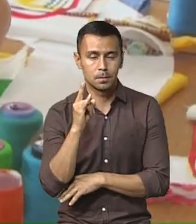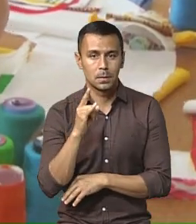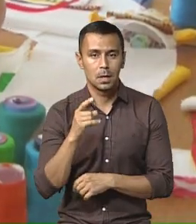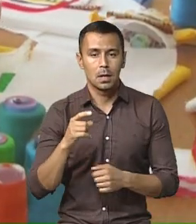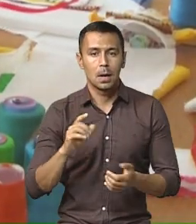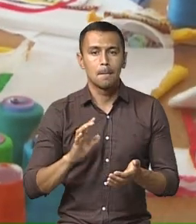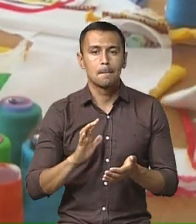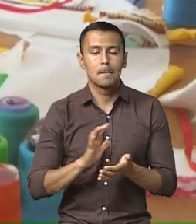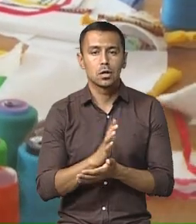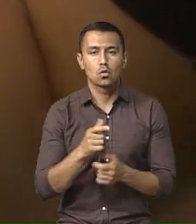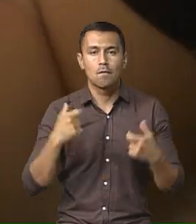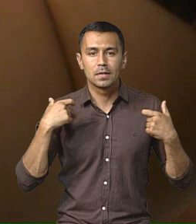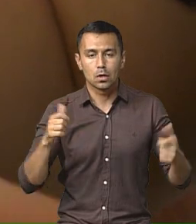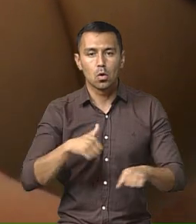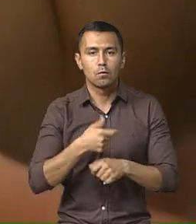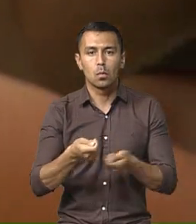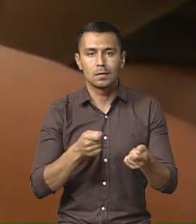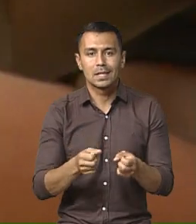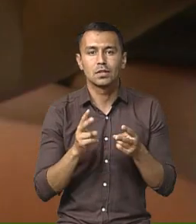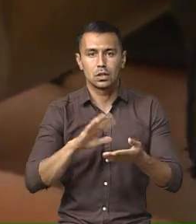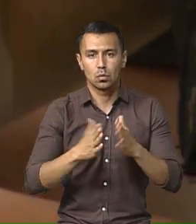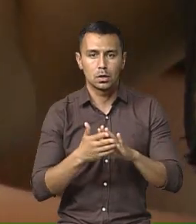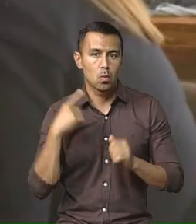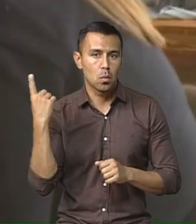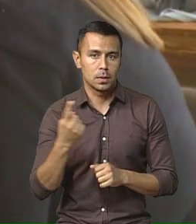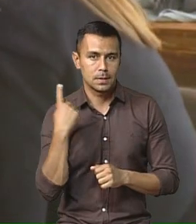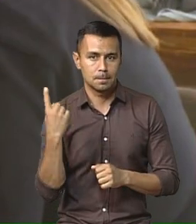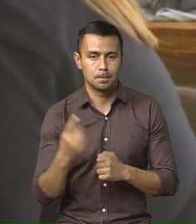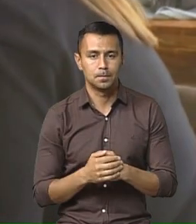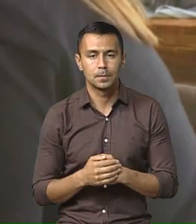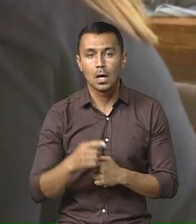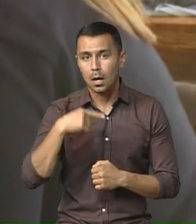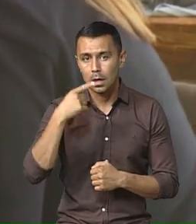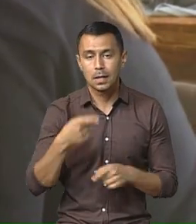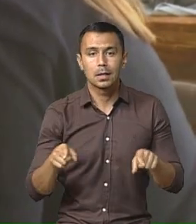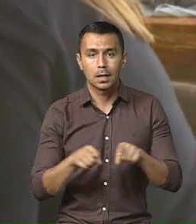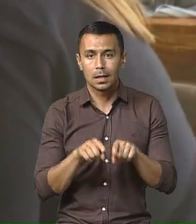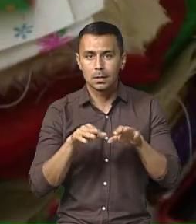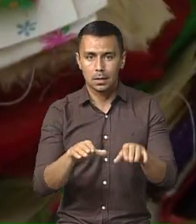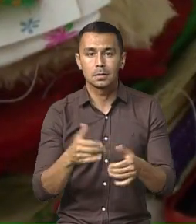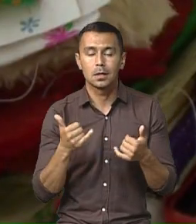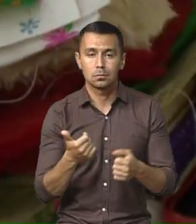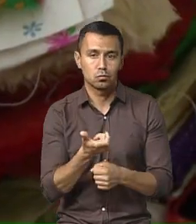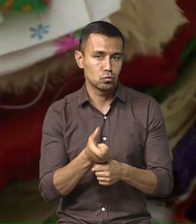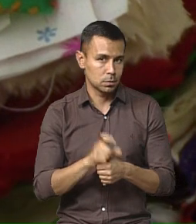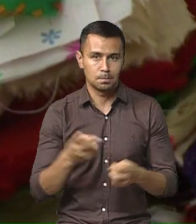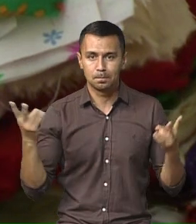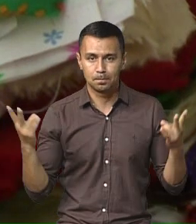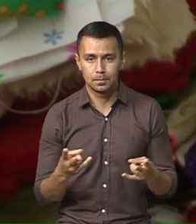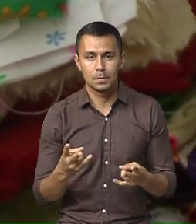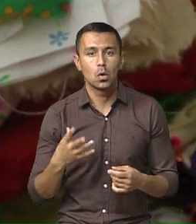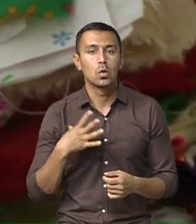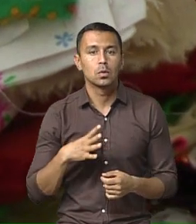пресофіцерка Головного управління служби з надзвичайних ситуацій в області Маріна Козак. Каже, такий захід зараз на часі. Очікуємо